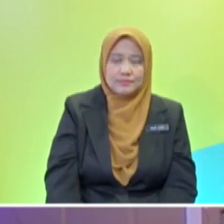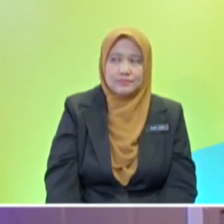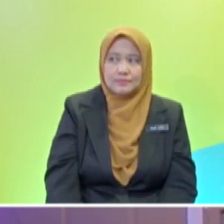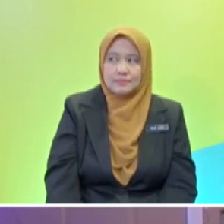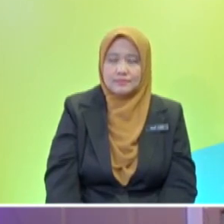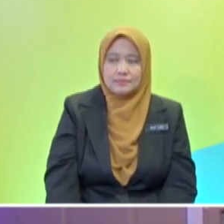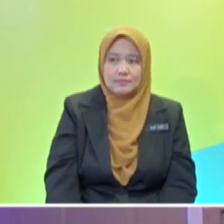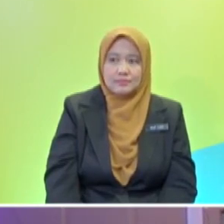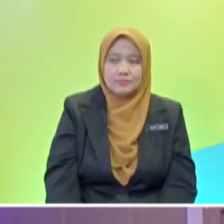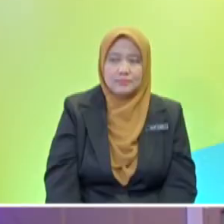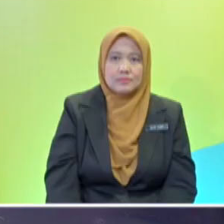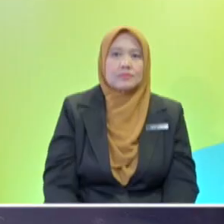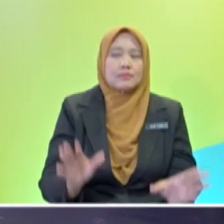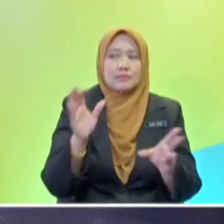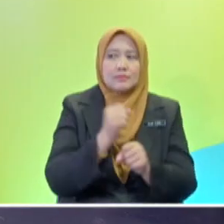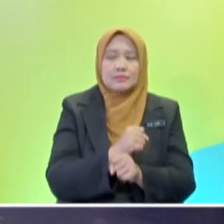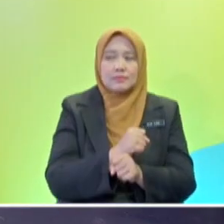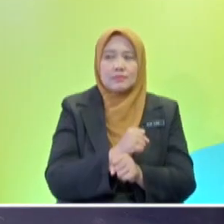yang kedua